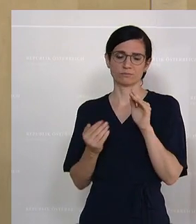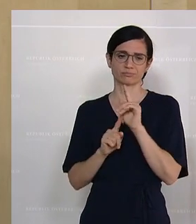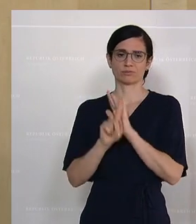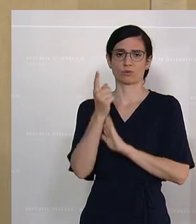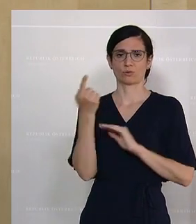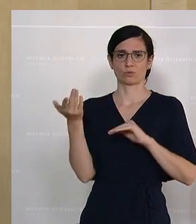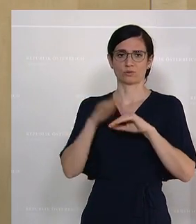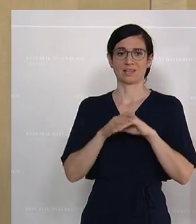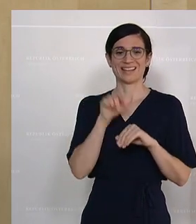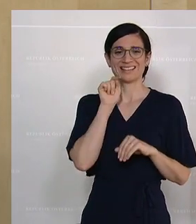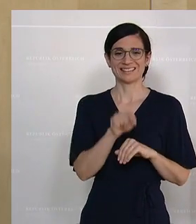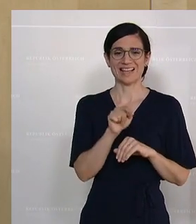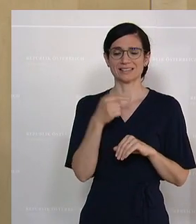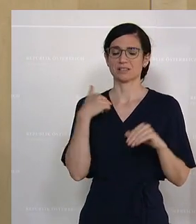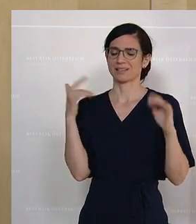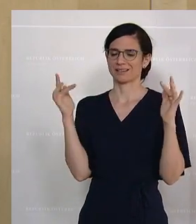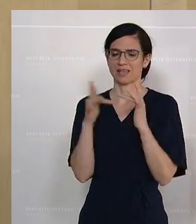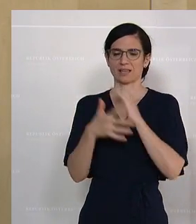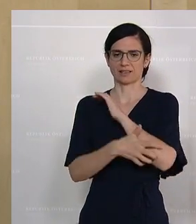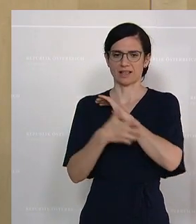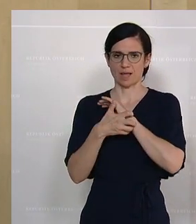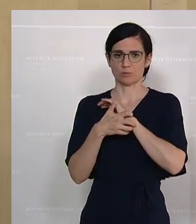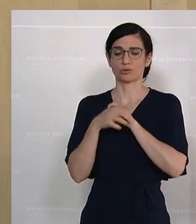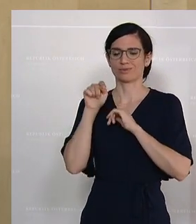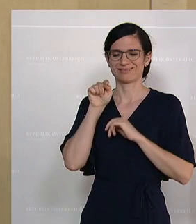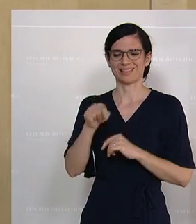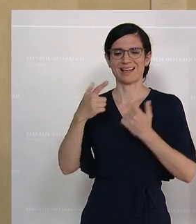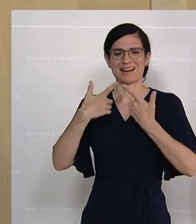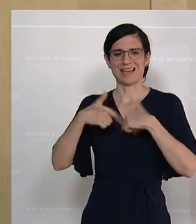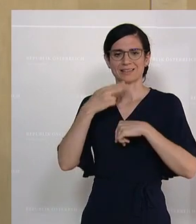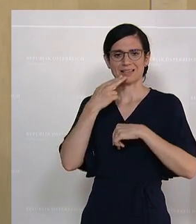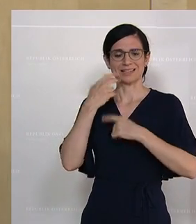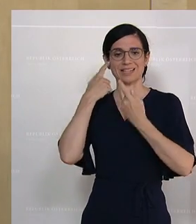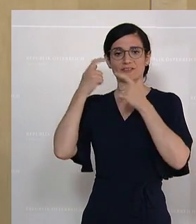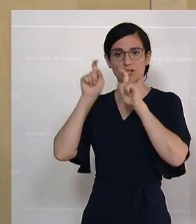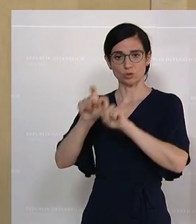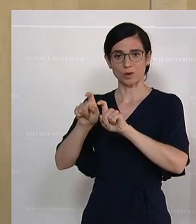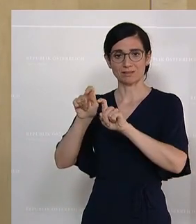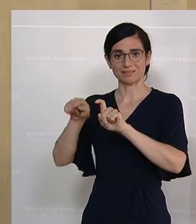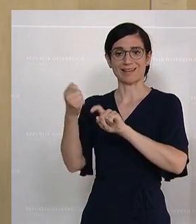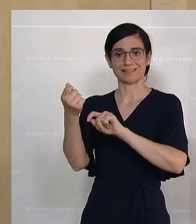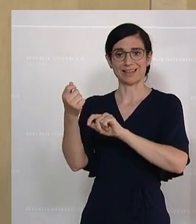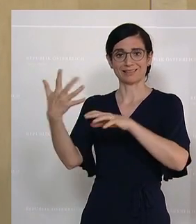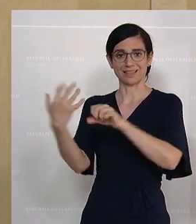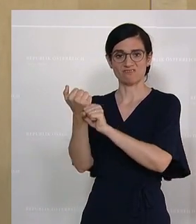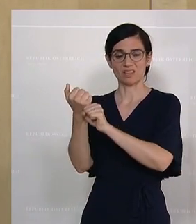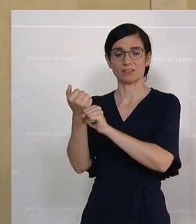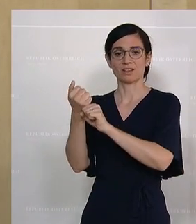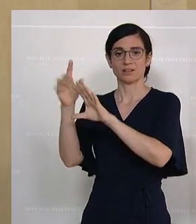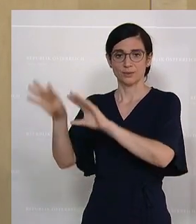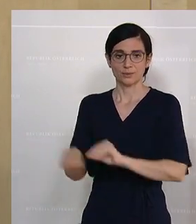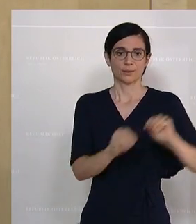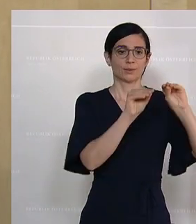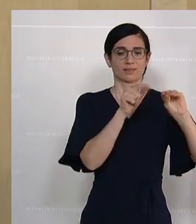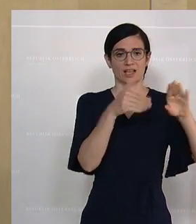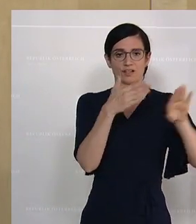armutsbekämpfung mit geld das abgeschöpft worden ist vom landesenergieversorger und das ist dann schon nach aufgabe der länder darauf zu schauen wie sie mit